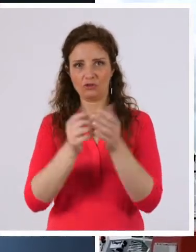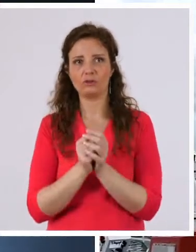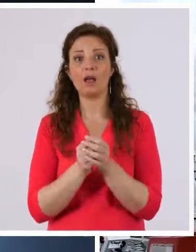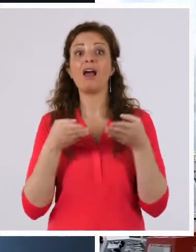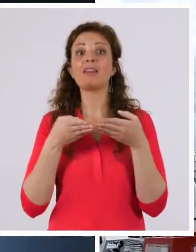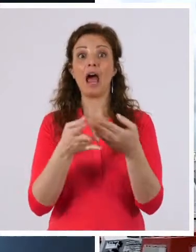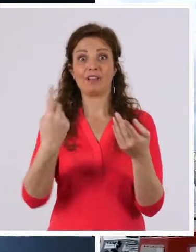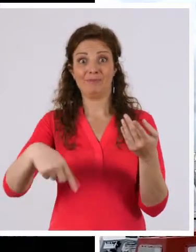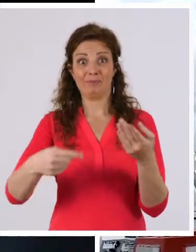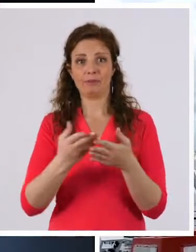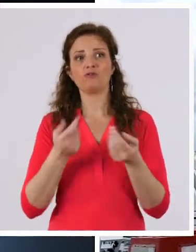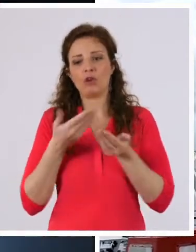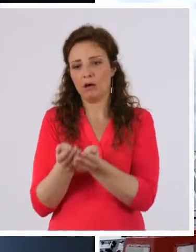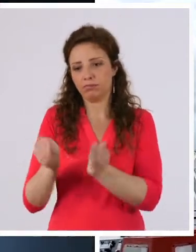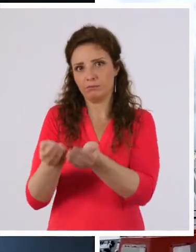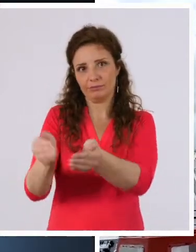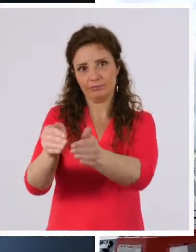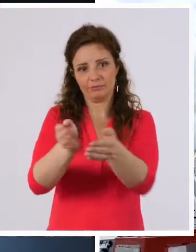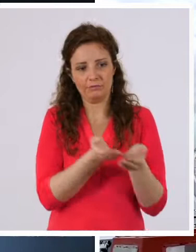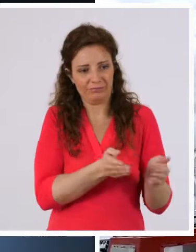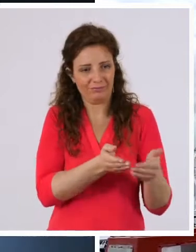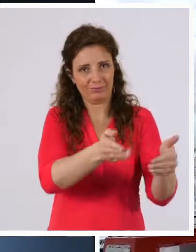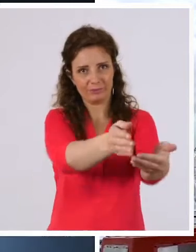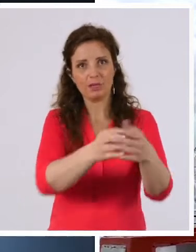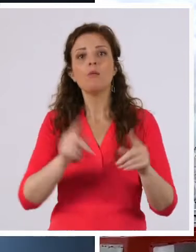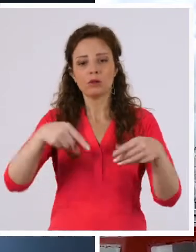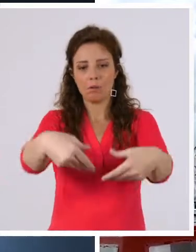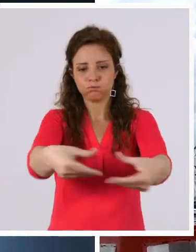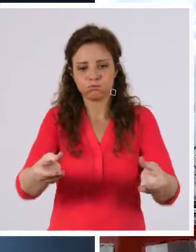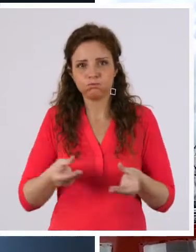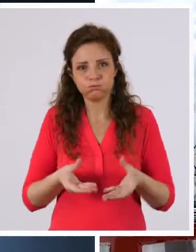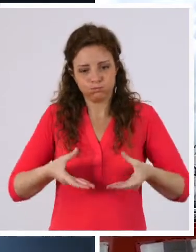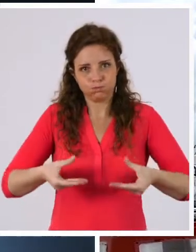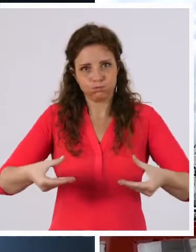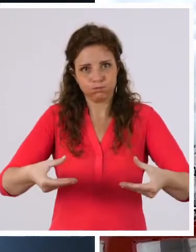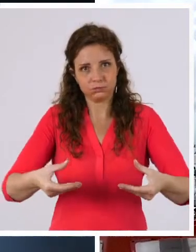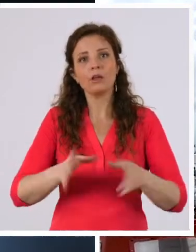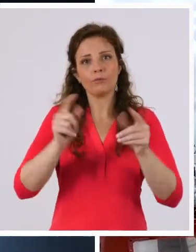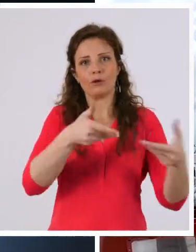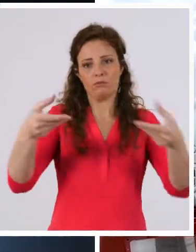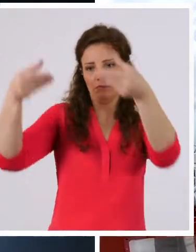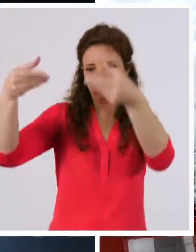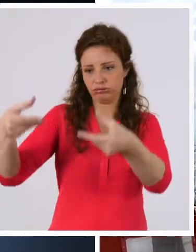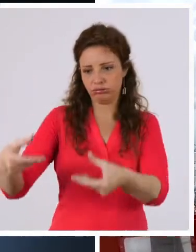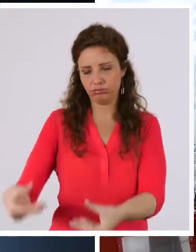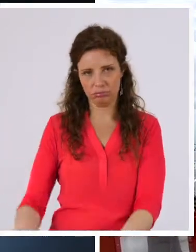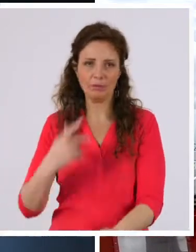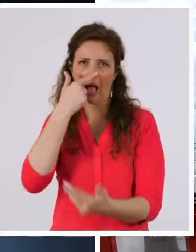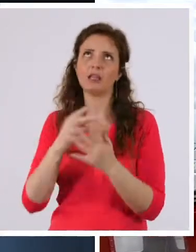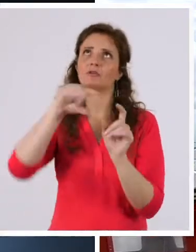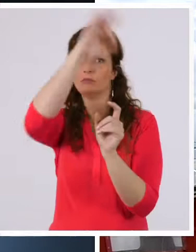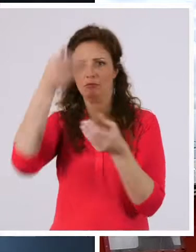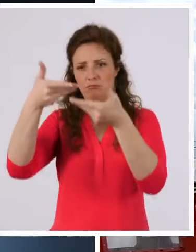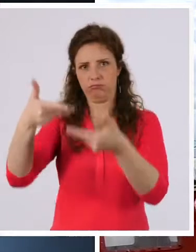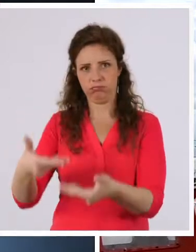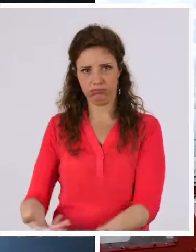Su questa unità sono presenti lance di salvataggio e zattere autogonfiabili, ammainabili per mezzo di apposite gru.